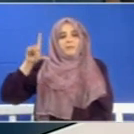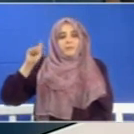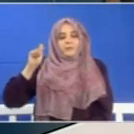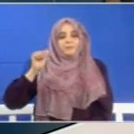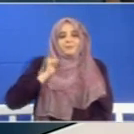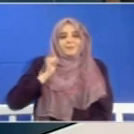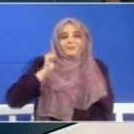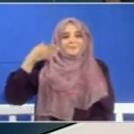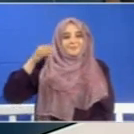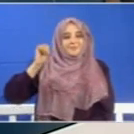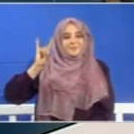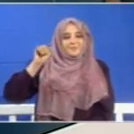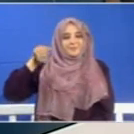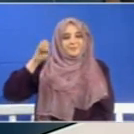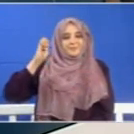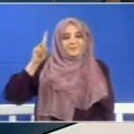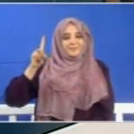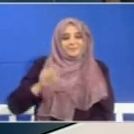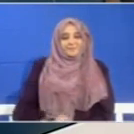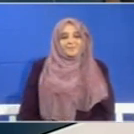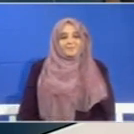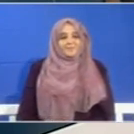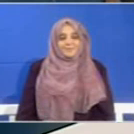ورحمة الله وبركاته. مرحبا بك سيدة محمد.